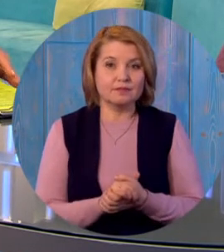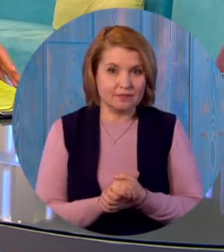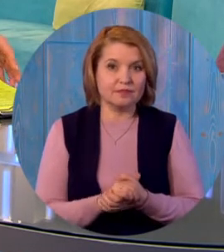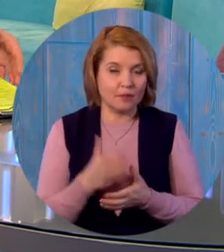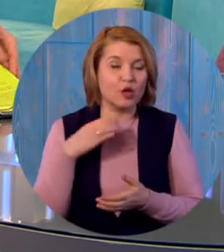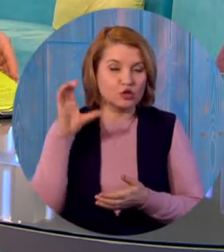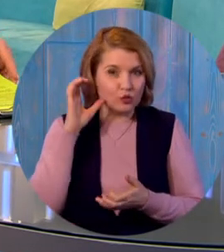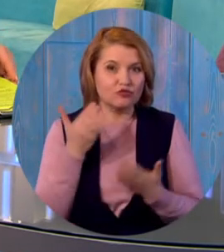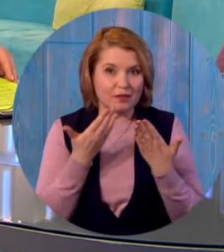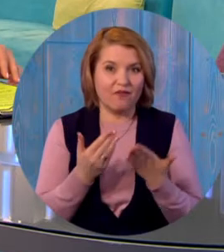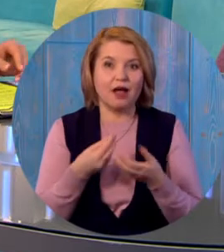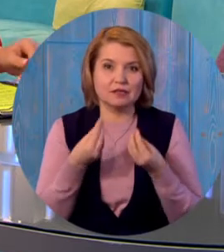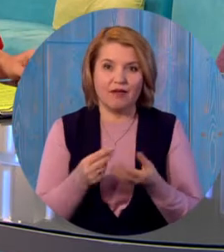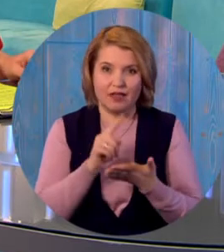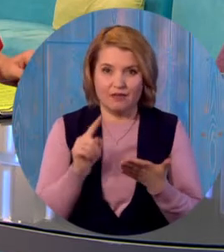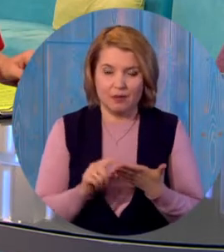услышали. Задавайте свой вопрос.